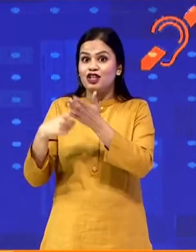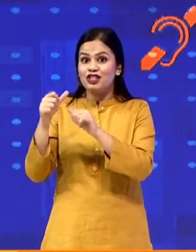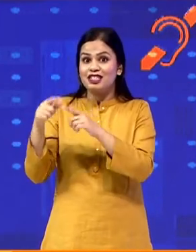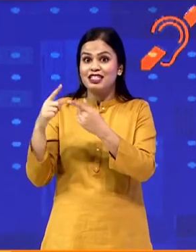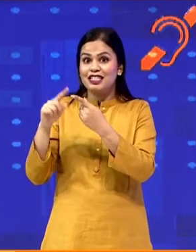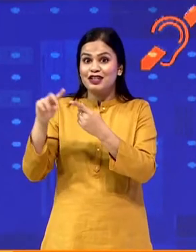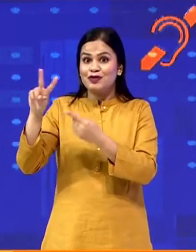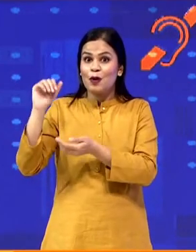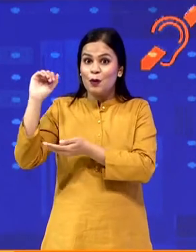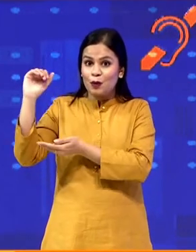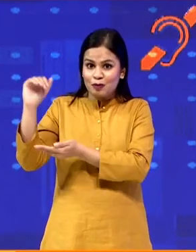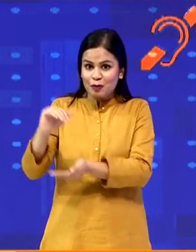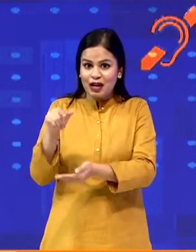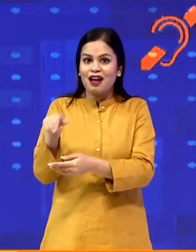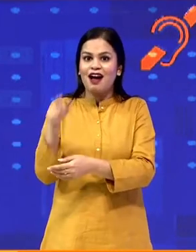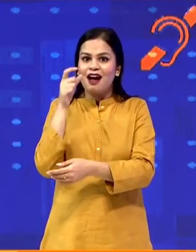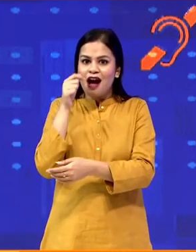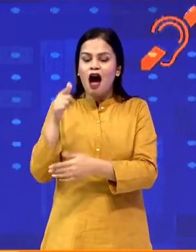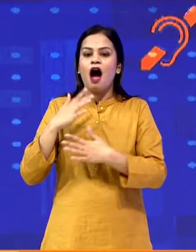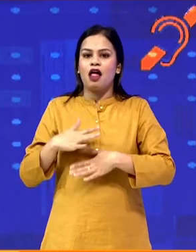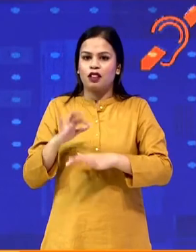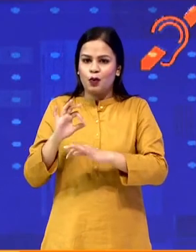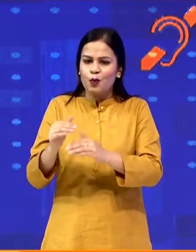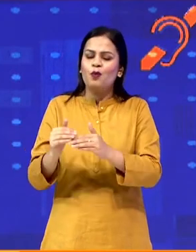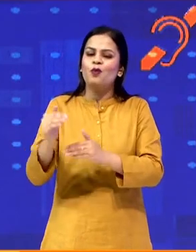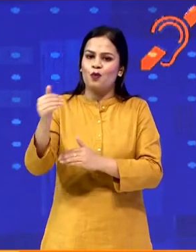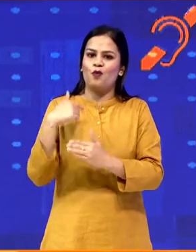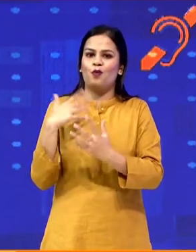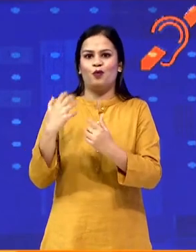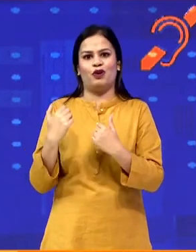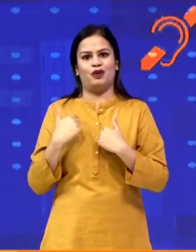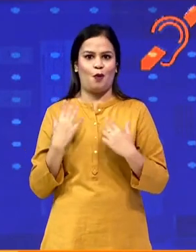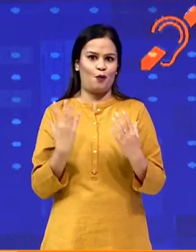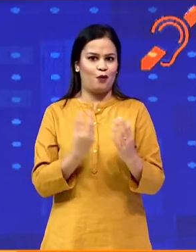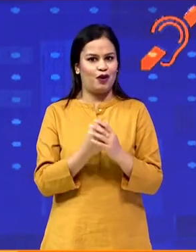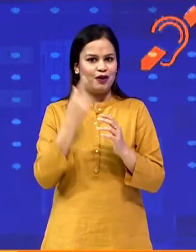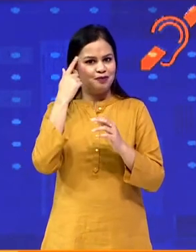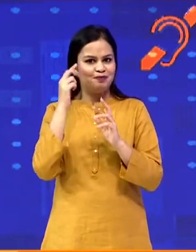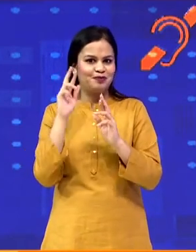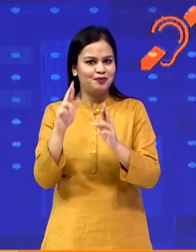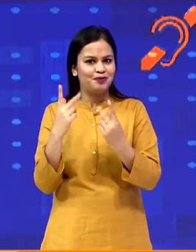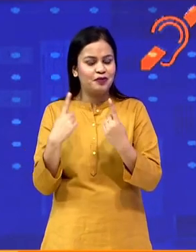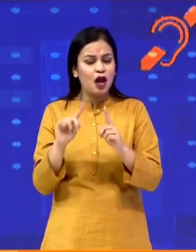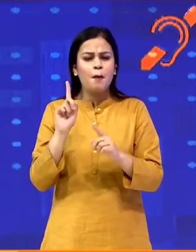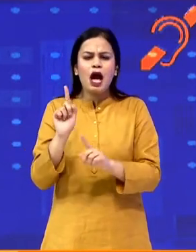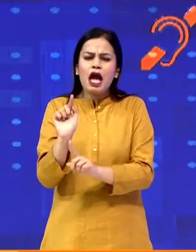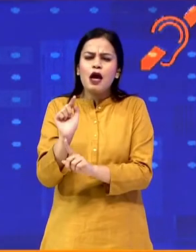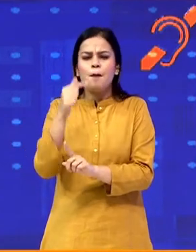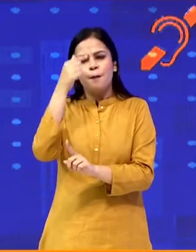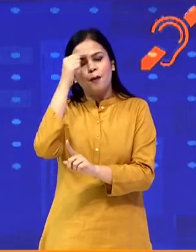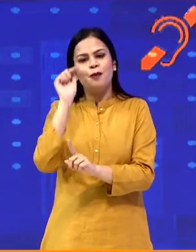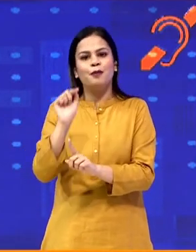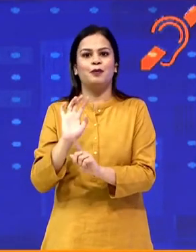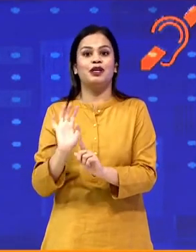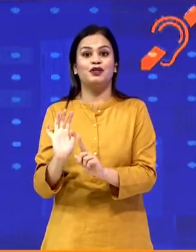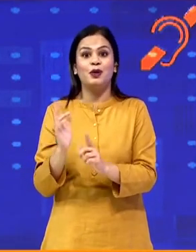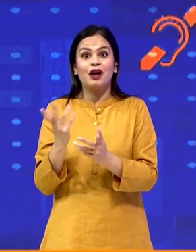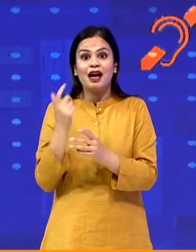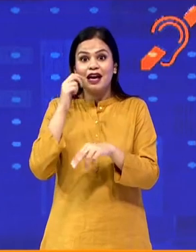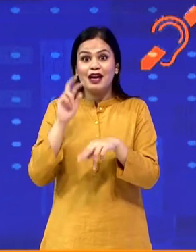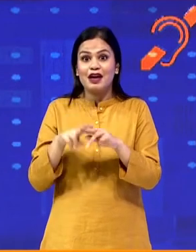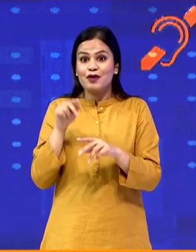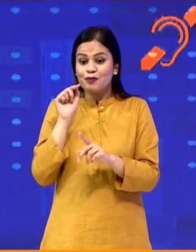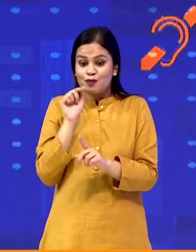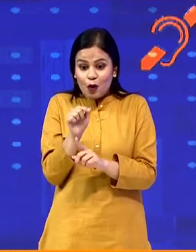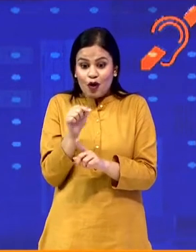हैं स्वस्थ रहे आगे बढ़ मुझे सिर्फ उनसे एक ही रोष है जी चीज में